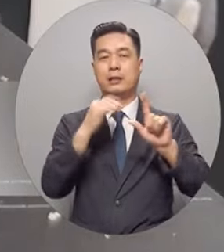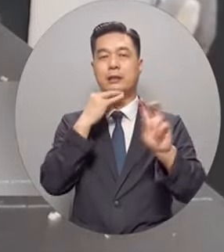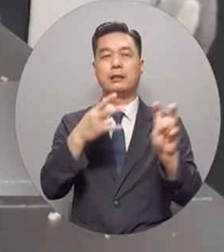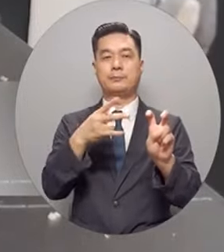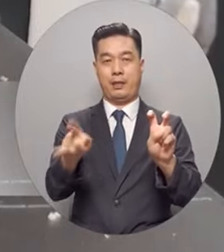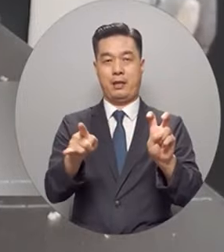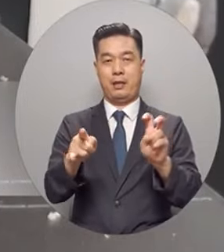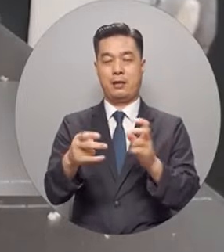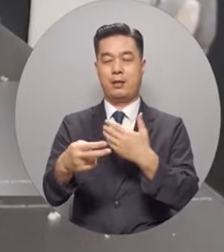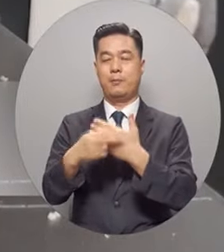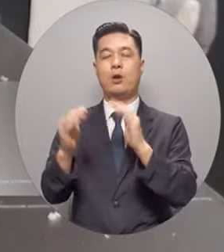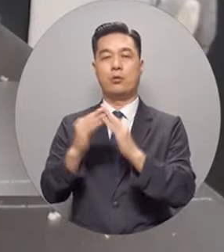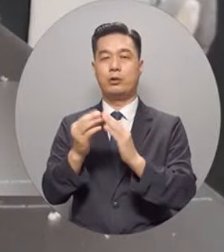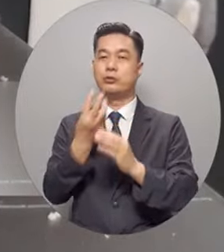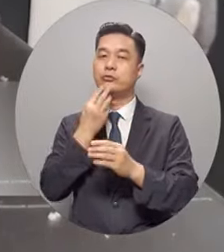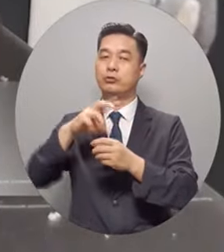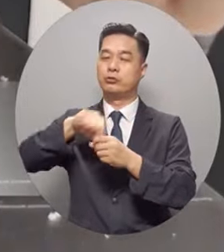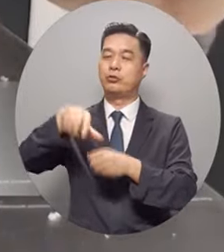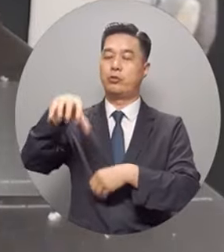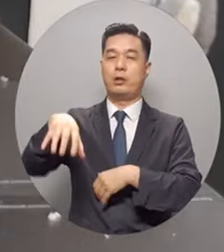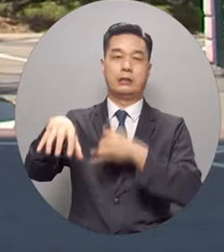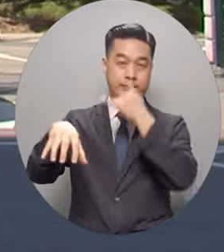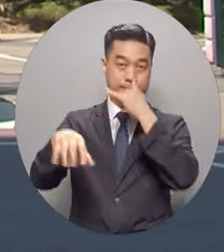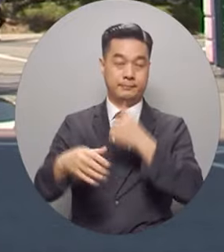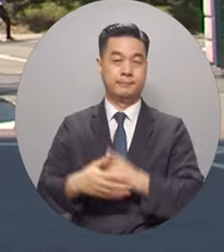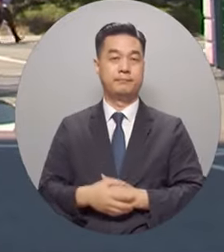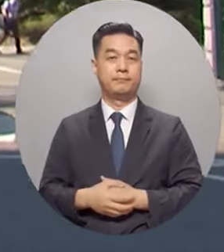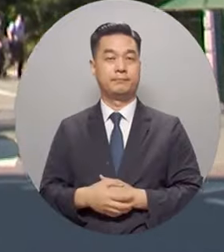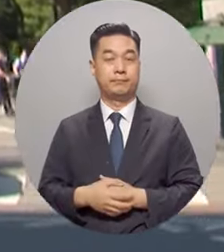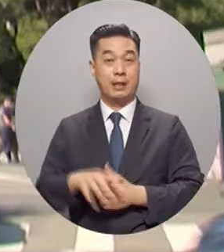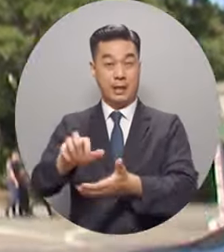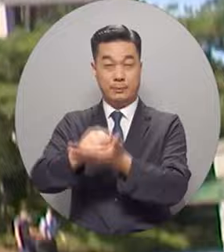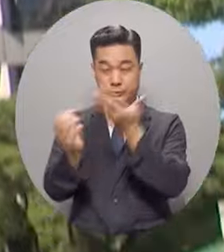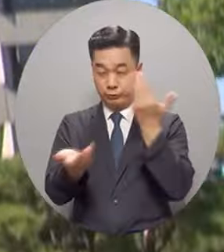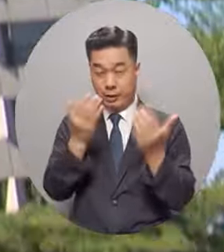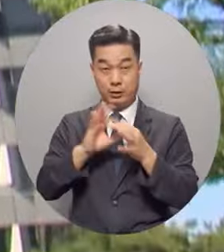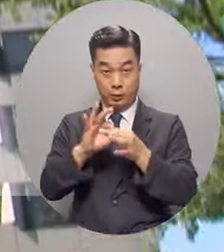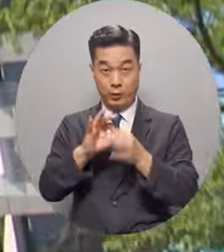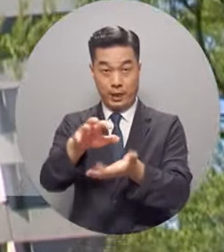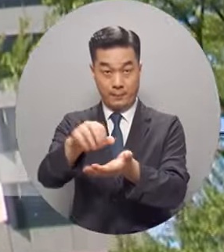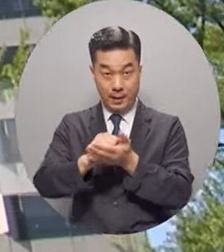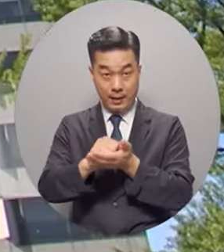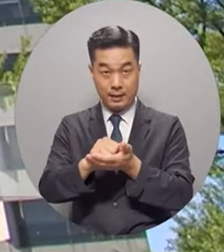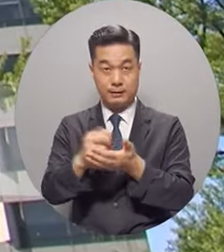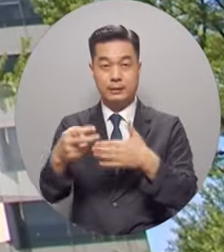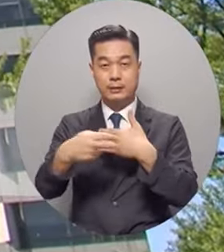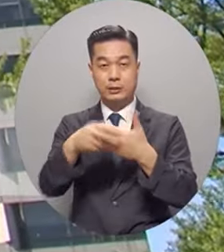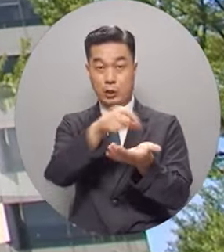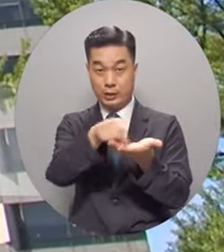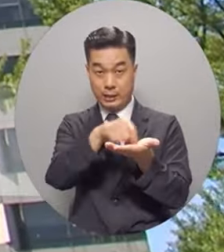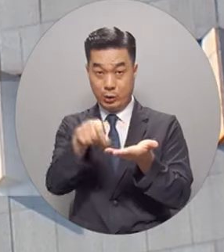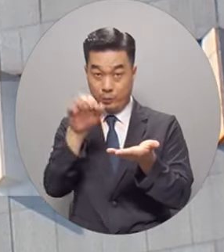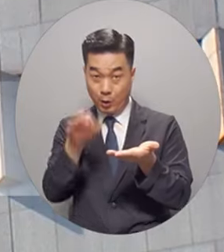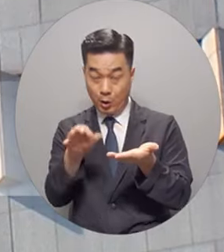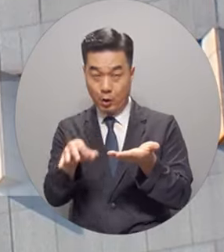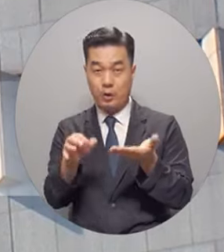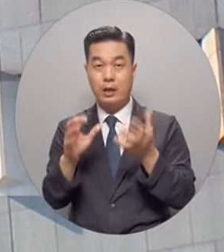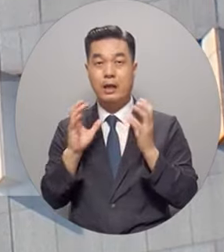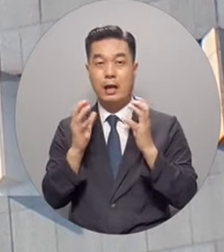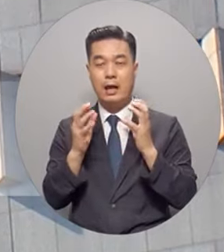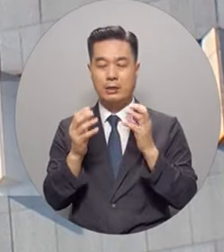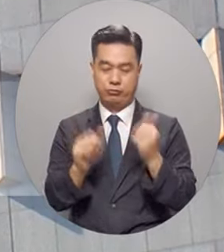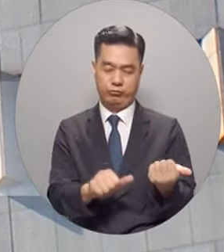병원은 수도권에 소재한 걸로 파악됐습니다 또 압수 수색을 통해 확보한 의료 기록에 따르면 태아는 생존하지 않은